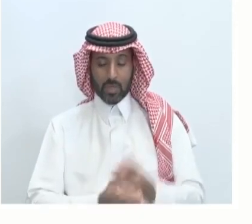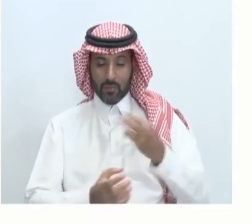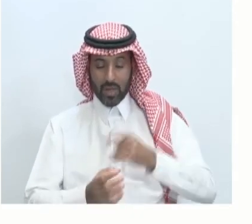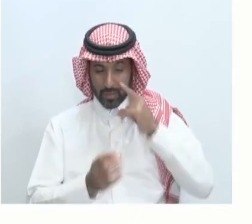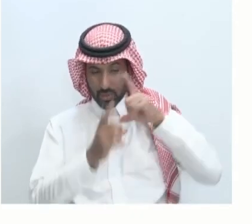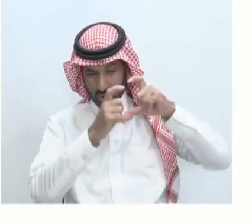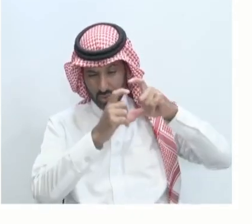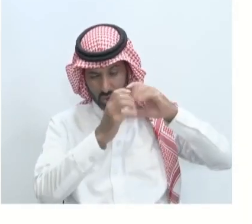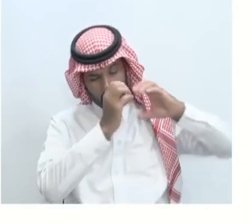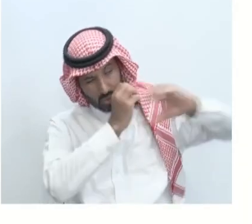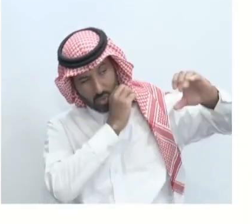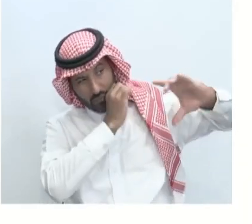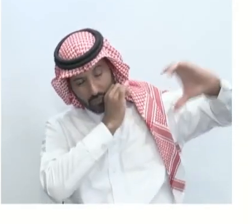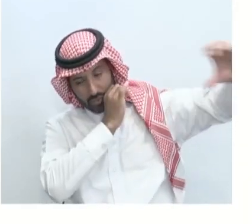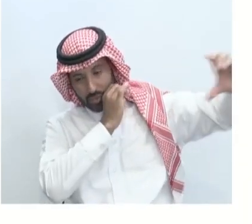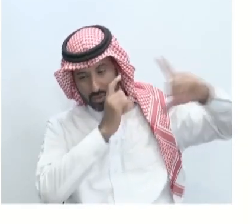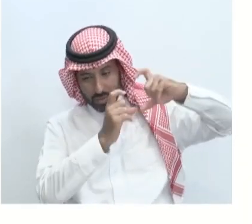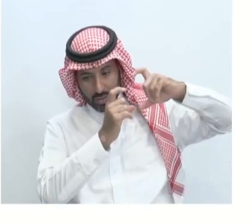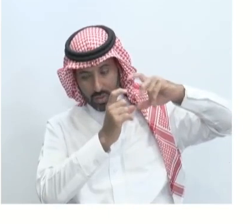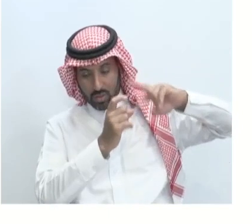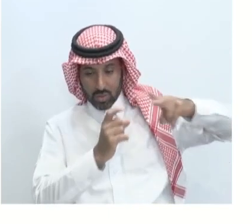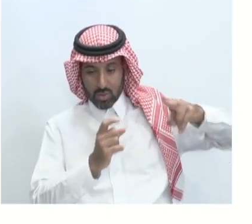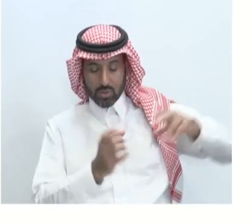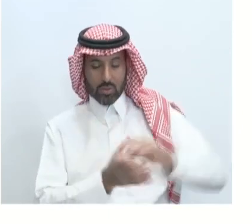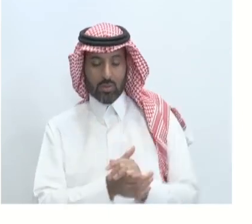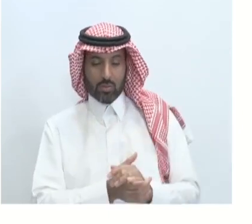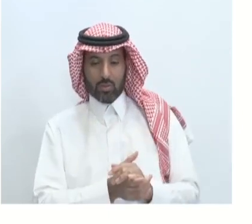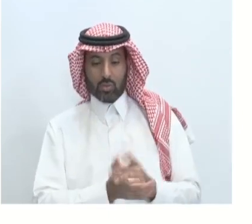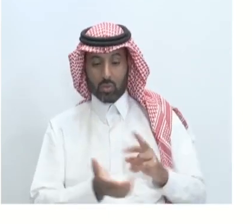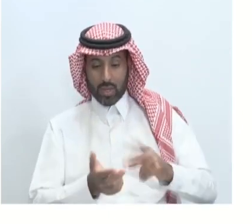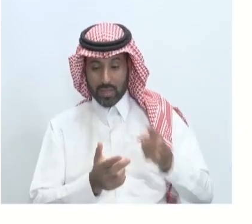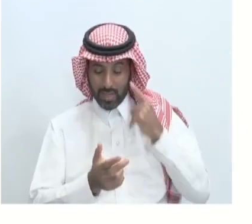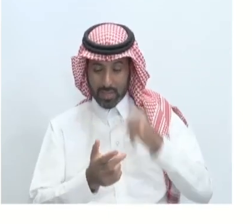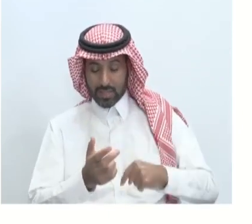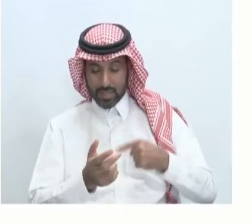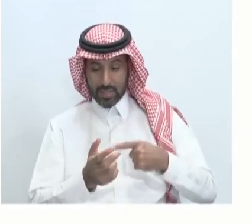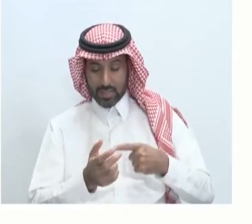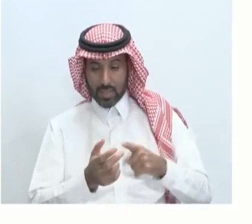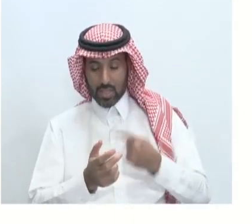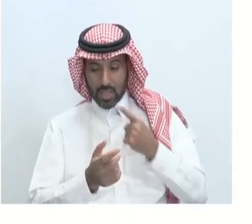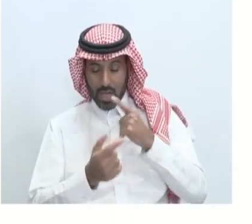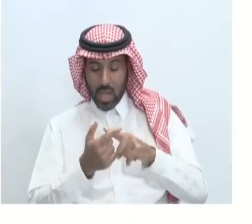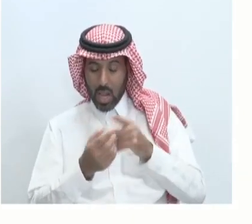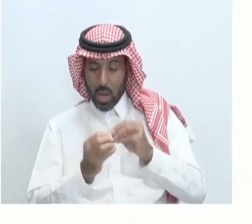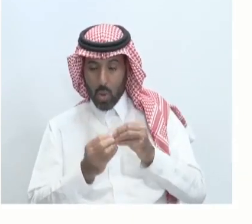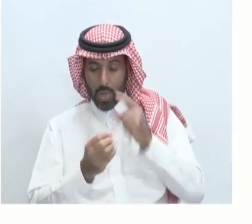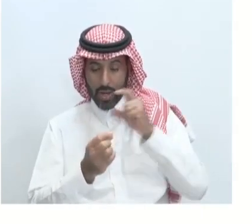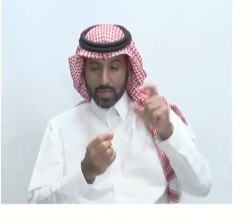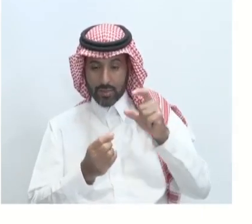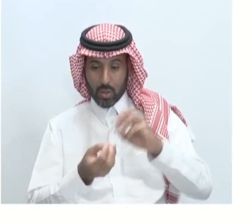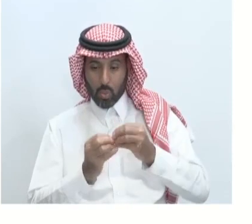للتصوير الفوتوغرافي تصحح او تصحح العدسه اللونين للونين الازرق